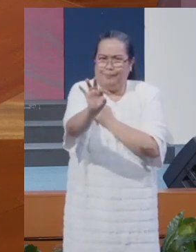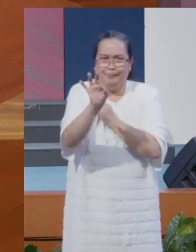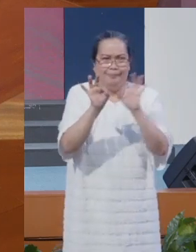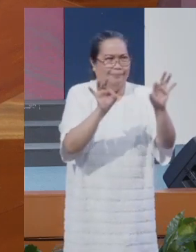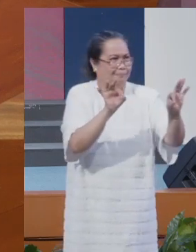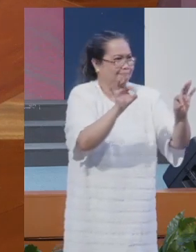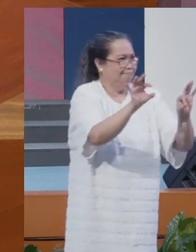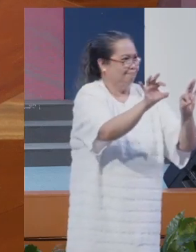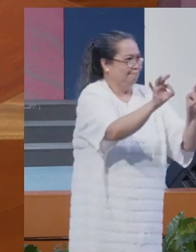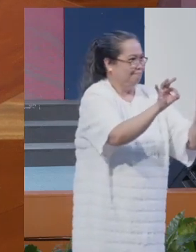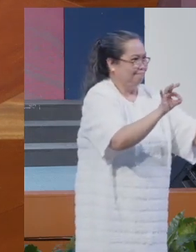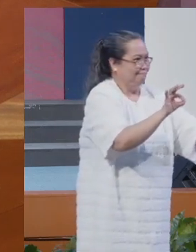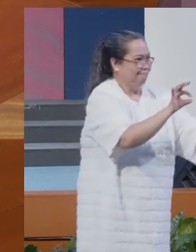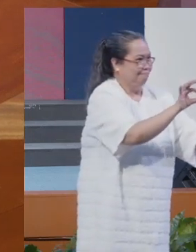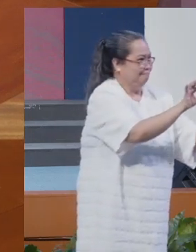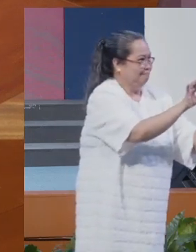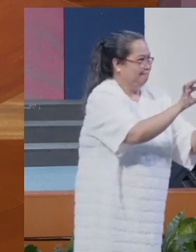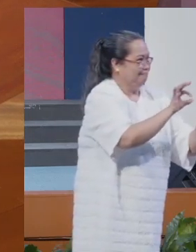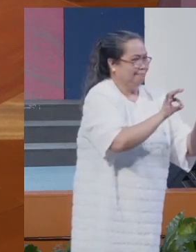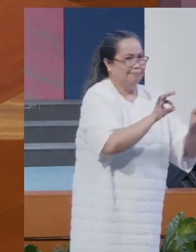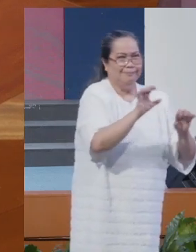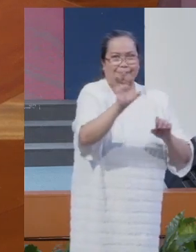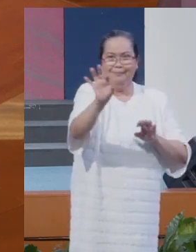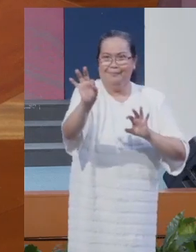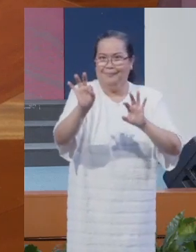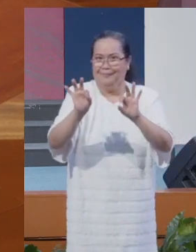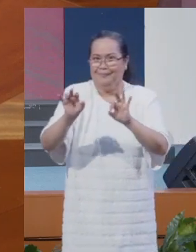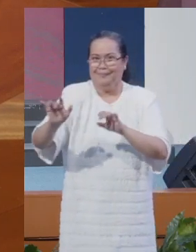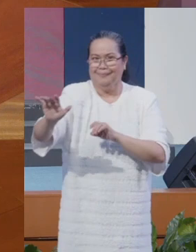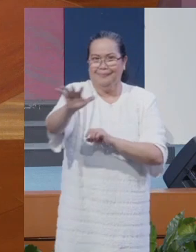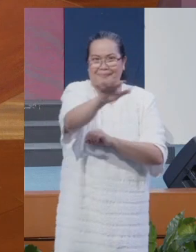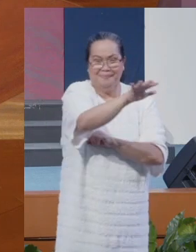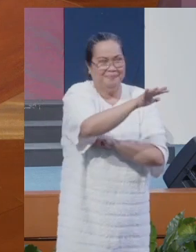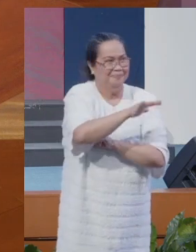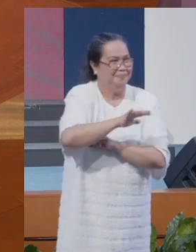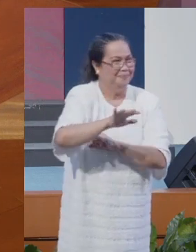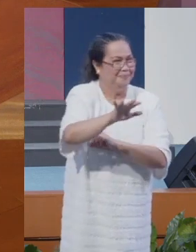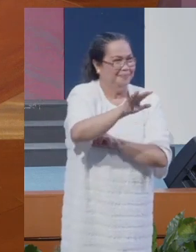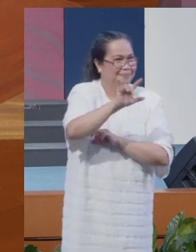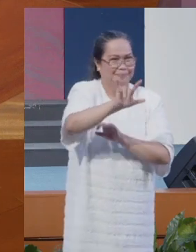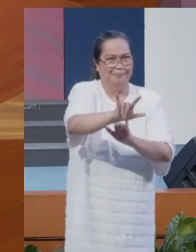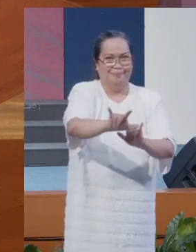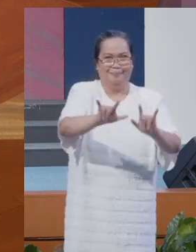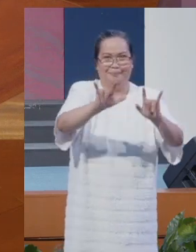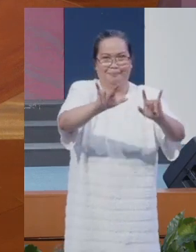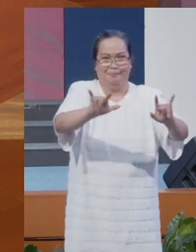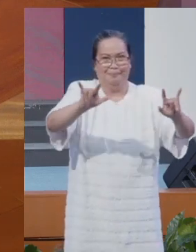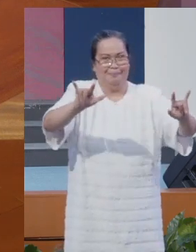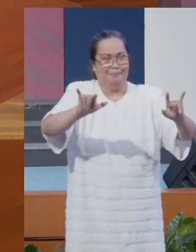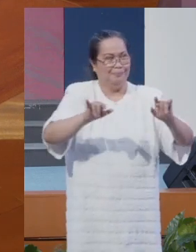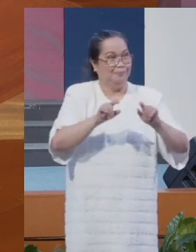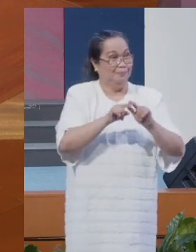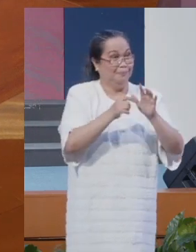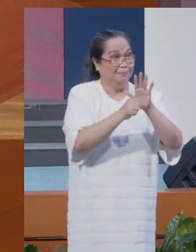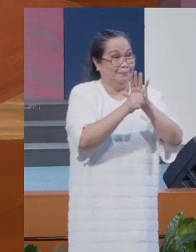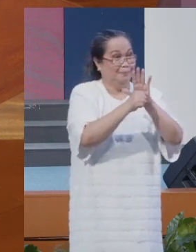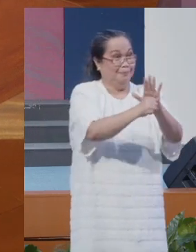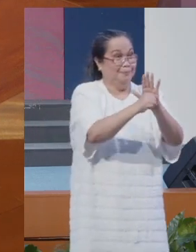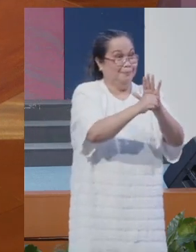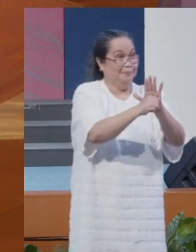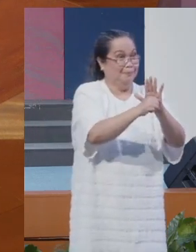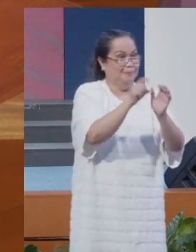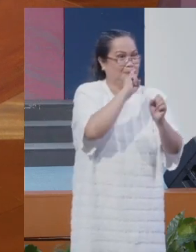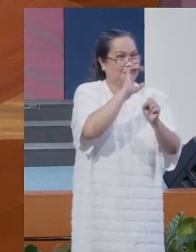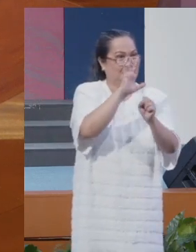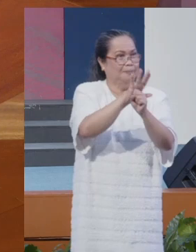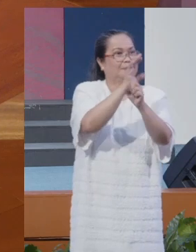mga hinirang, ng kanyang mga hirang, yung kanyang pag-ibig sa kanyang mga hirang, at simbolo ng kanyang